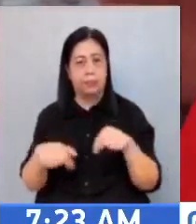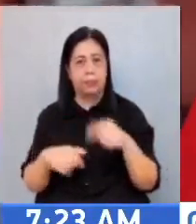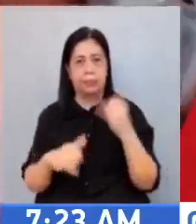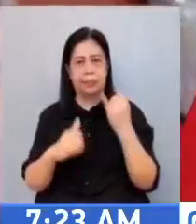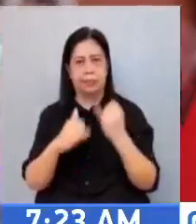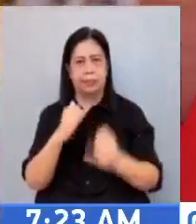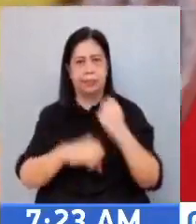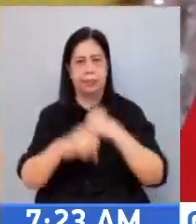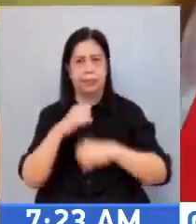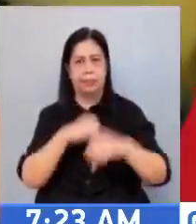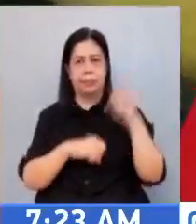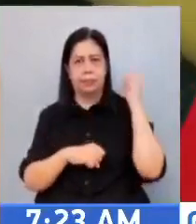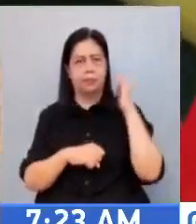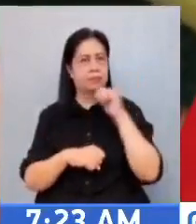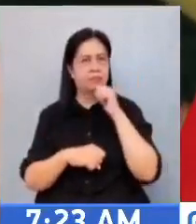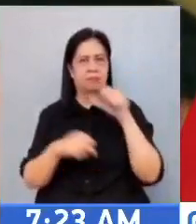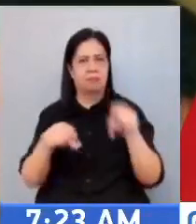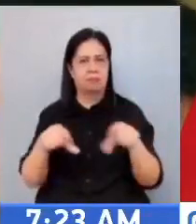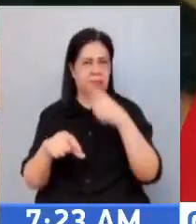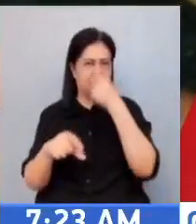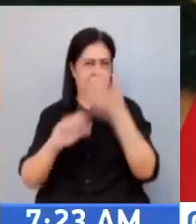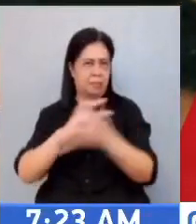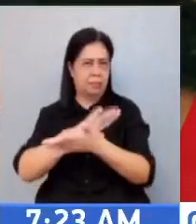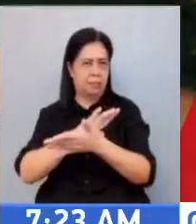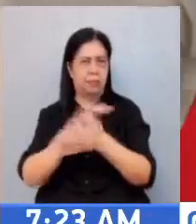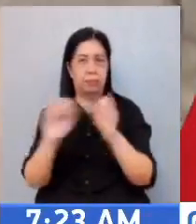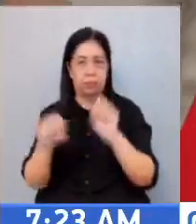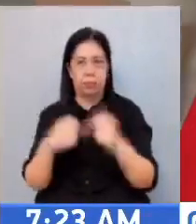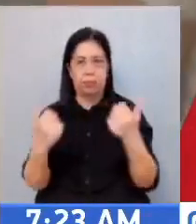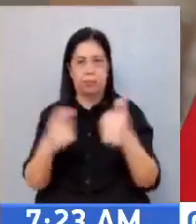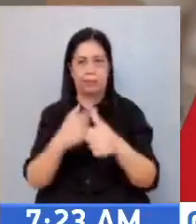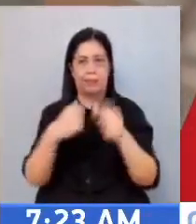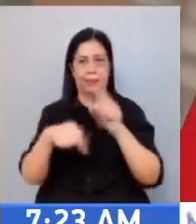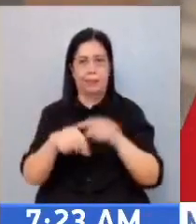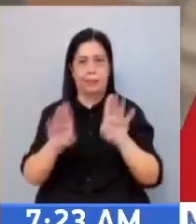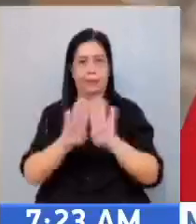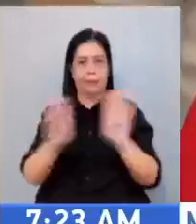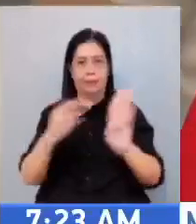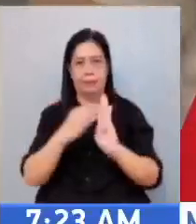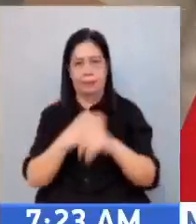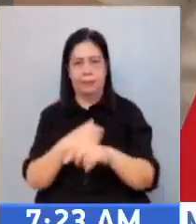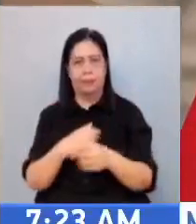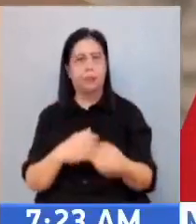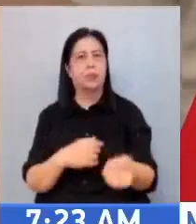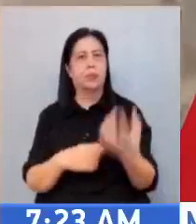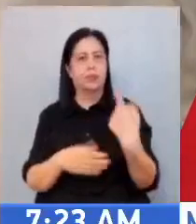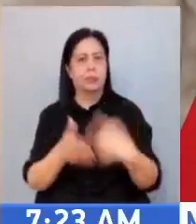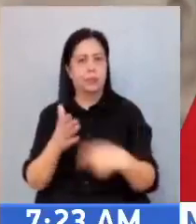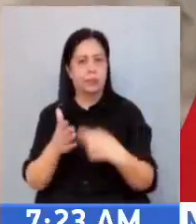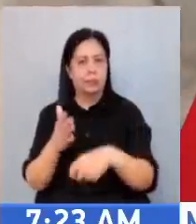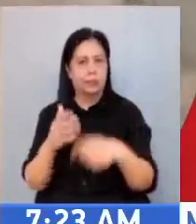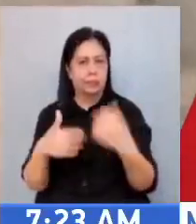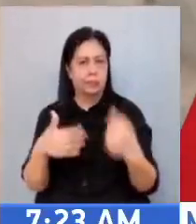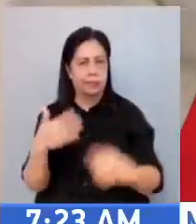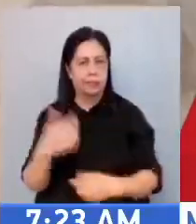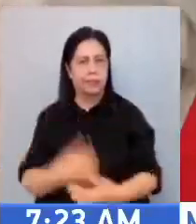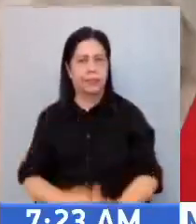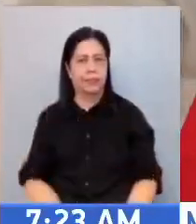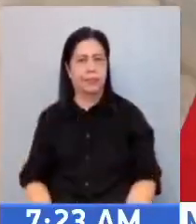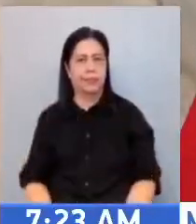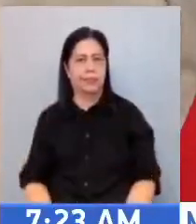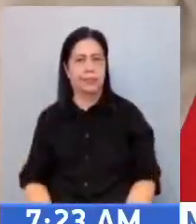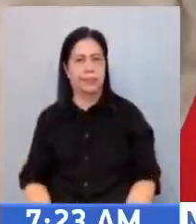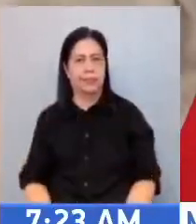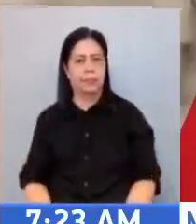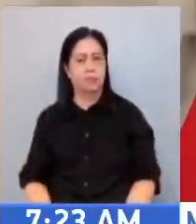sila nagtinda dahil nga ho sa pandemya. So ngayon lang sila magbubukas. Alamin natin yung presyo ng mga school supplies dito. Yung presyo ng